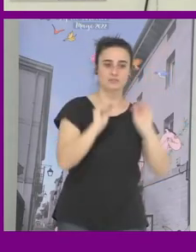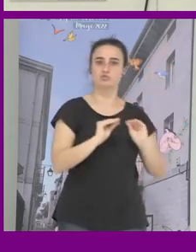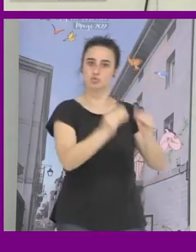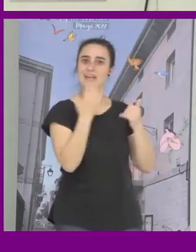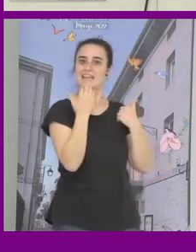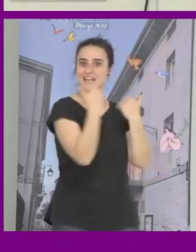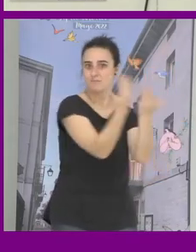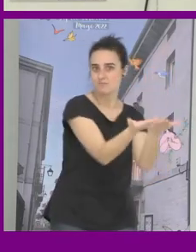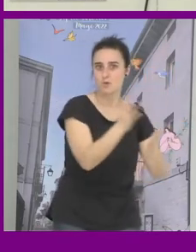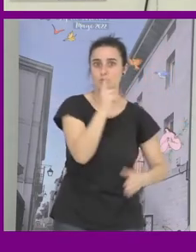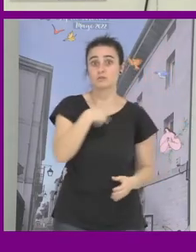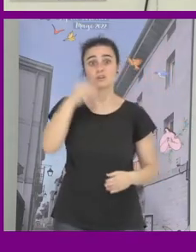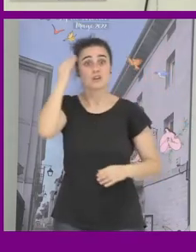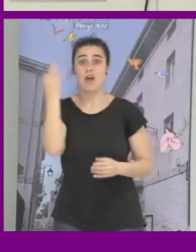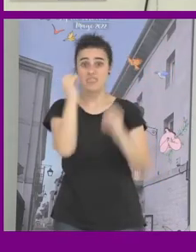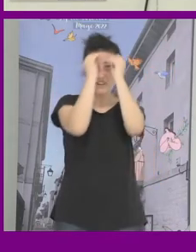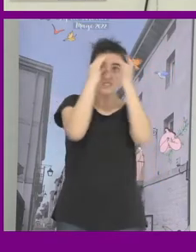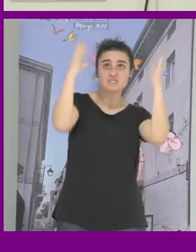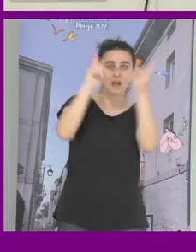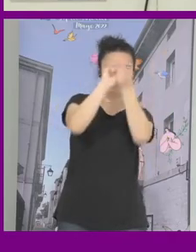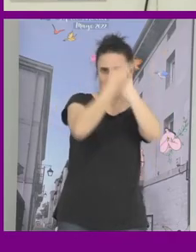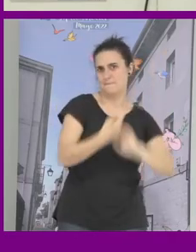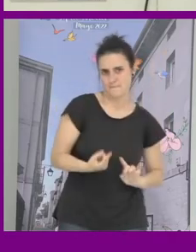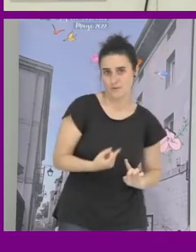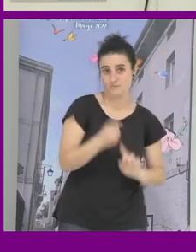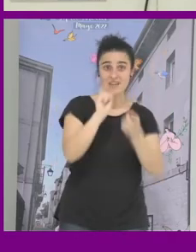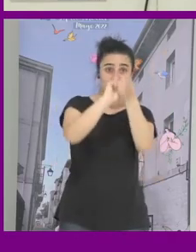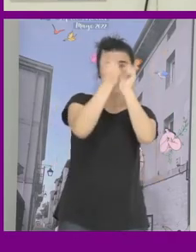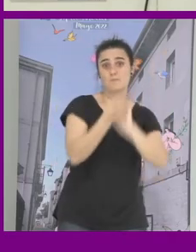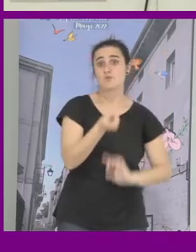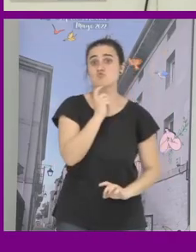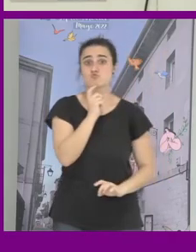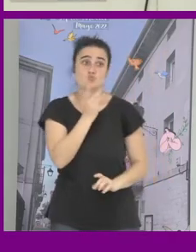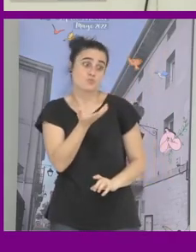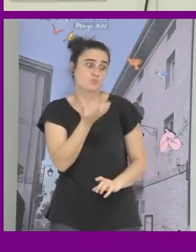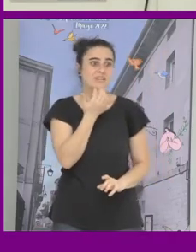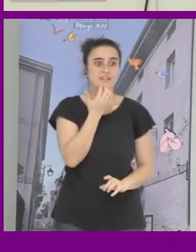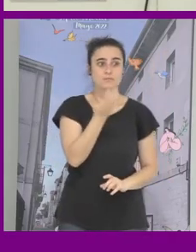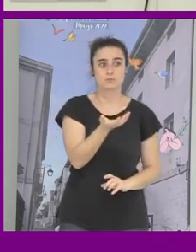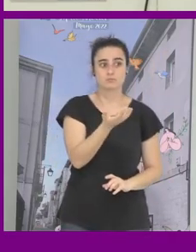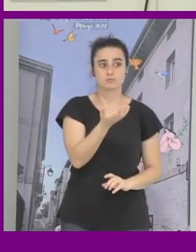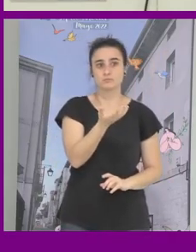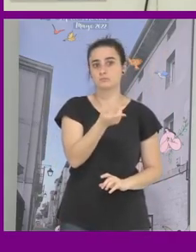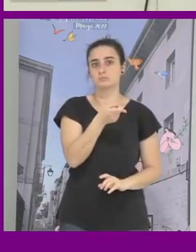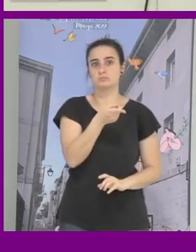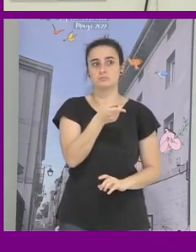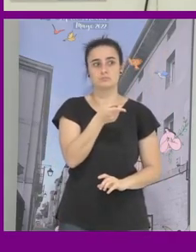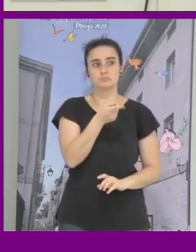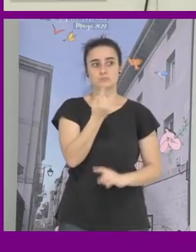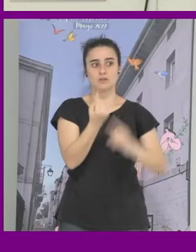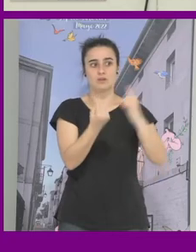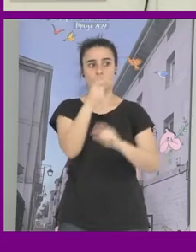premiazkoa iruditeri hori aldatzea. Eta hori aldatzeko, ba, besteak beste, ba, adibidez, elkarrizketatu